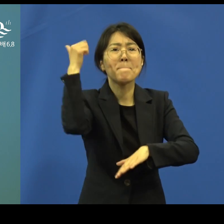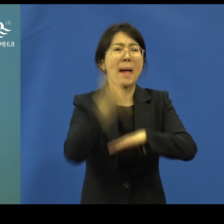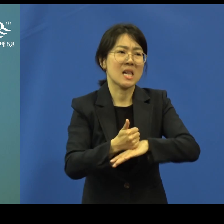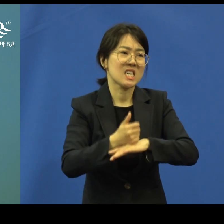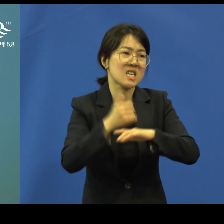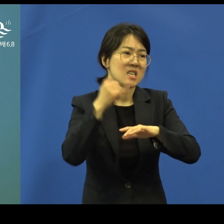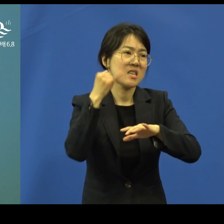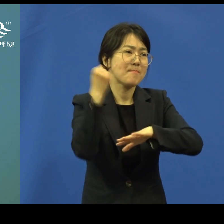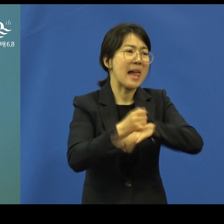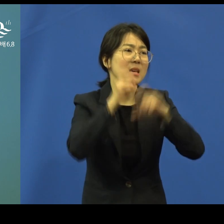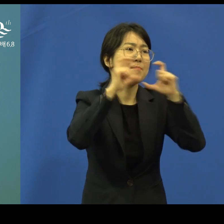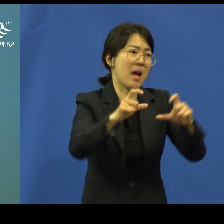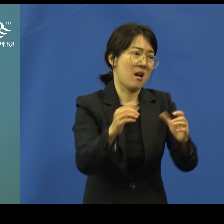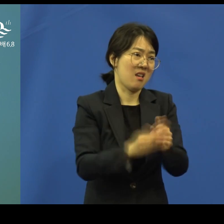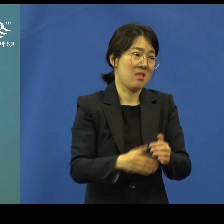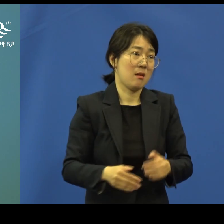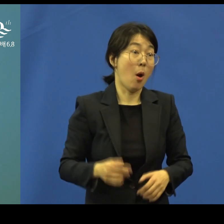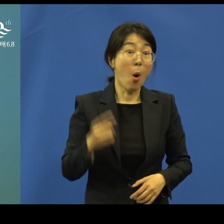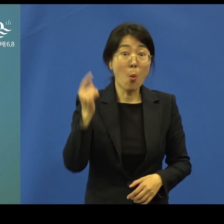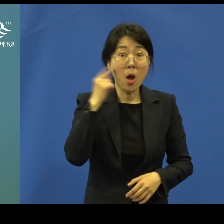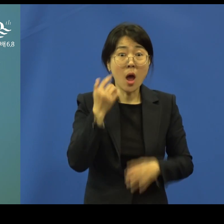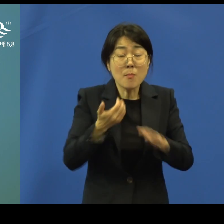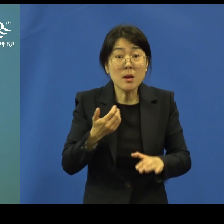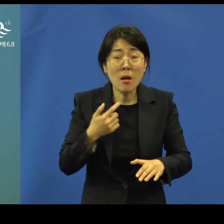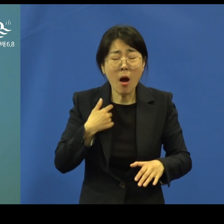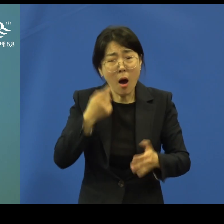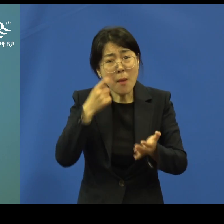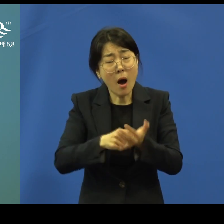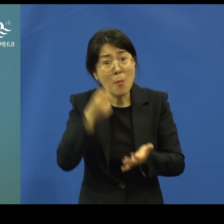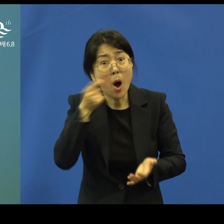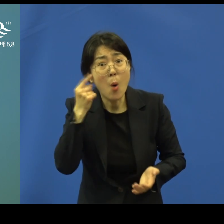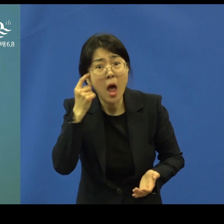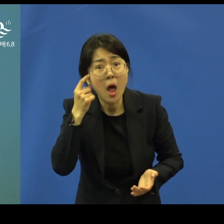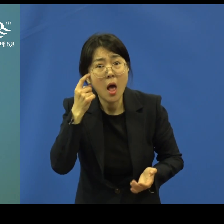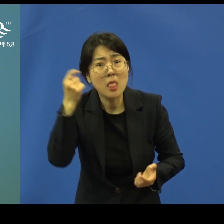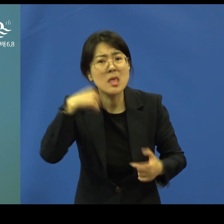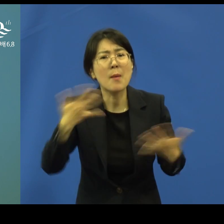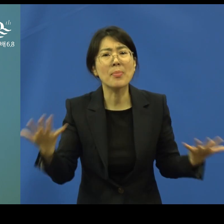거잖아요. 자각이 없어.